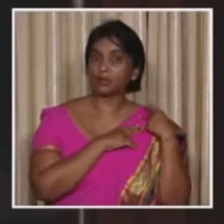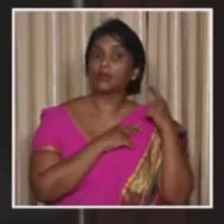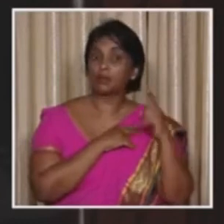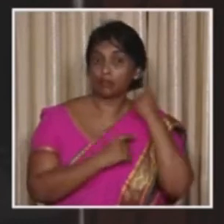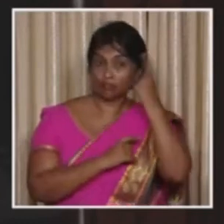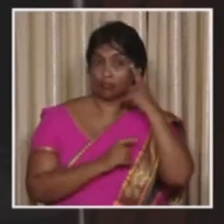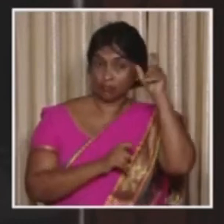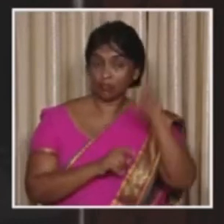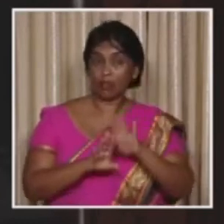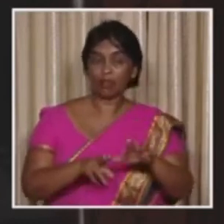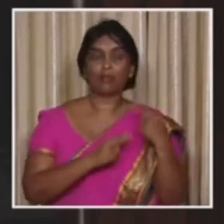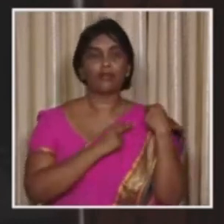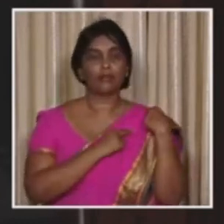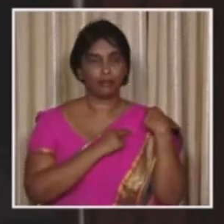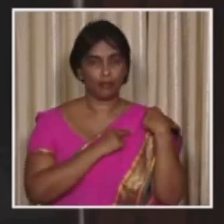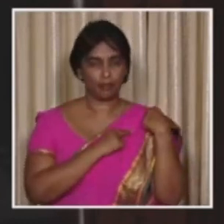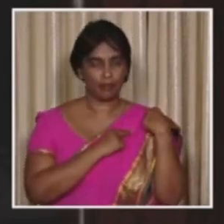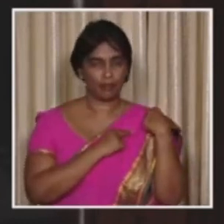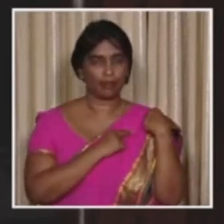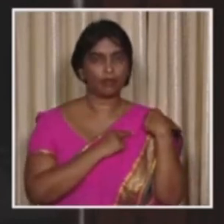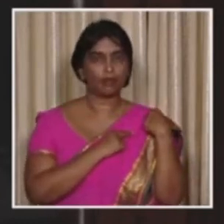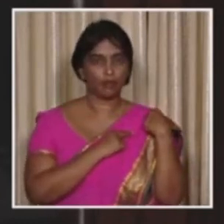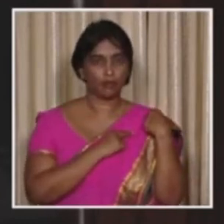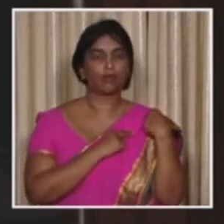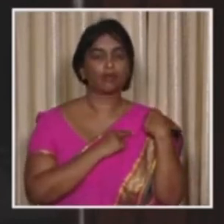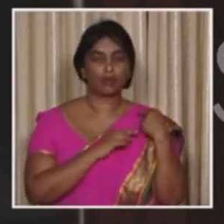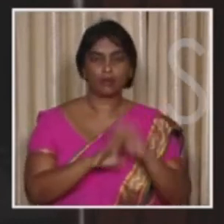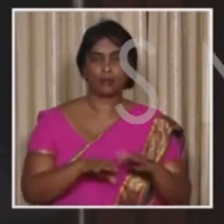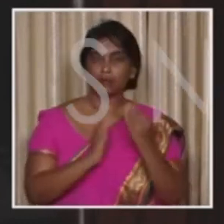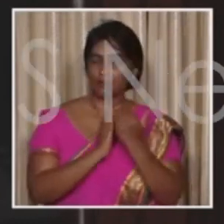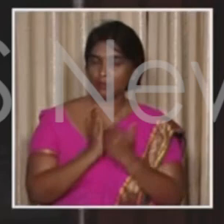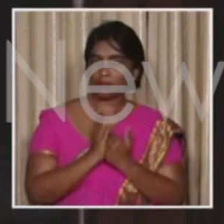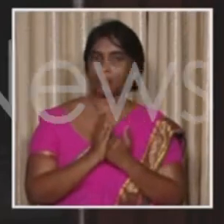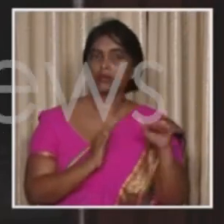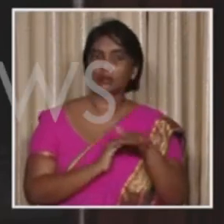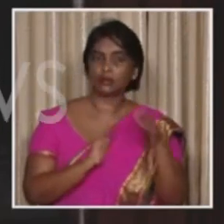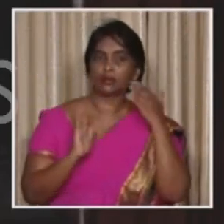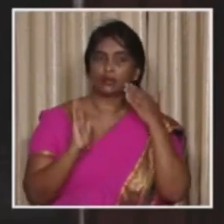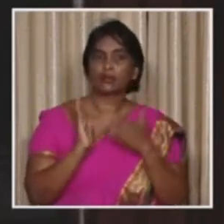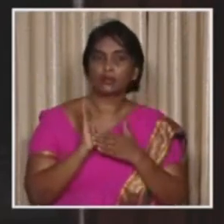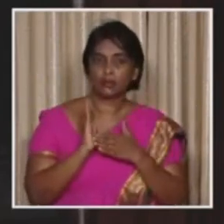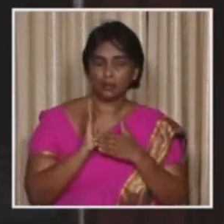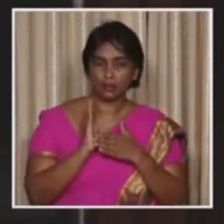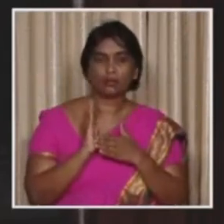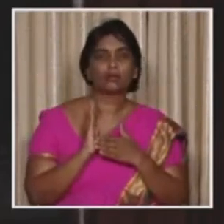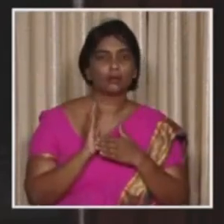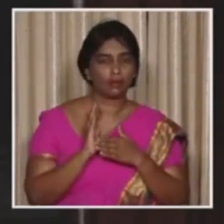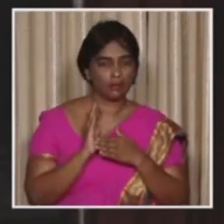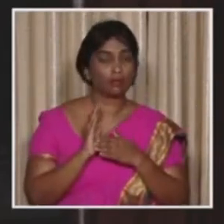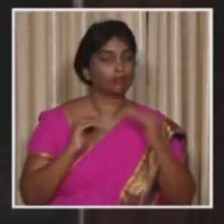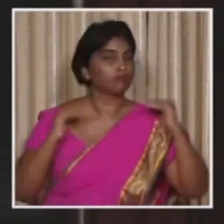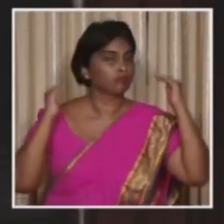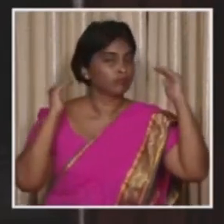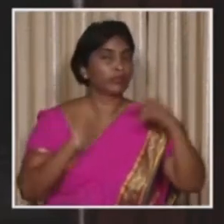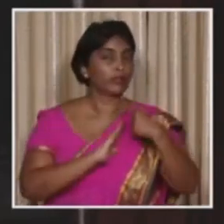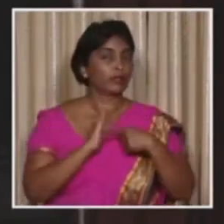එක්ස්පර්ට් කෙනෙක් බාරගන්නේ දරුවෙක්ව. ඒ නිසා තමයි මේ දරුවෝ සමාජයේ බොහොම ඉහළින්